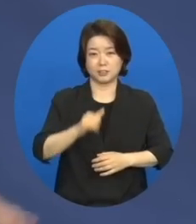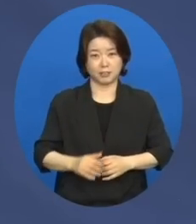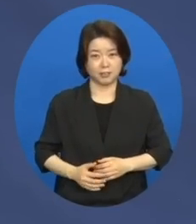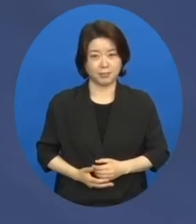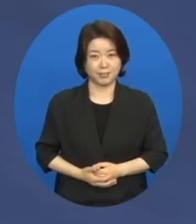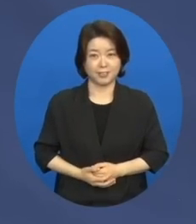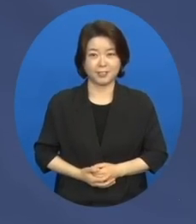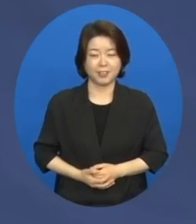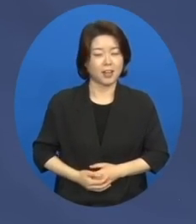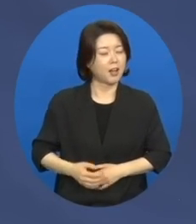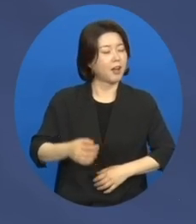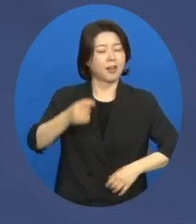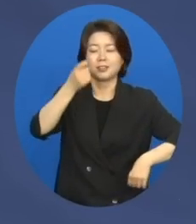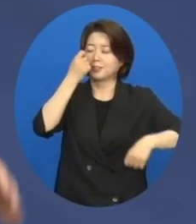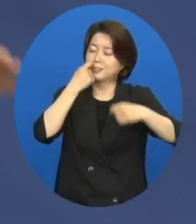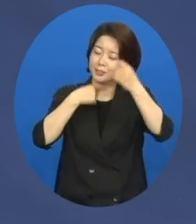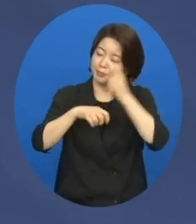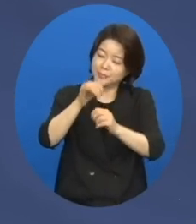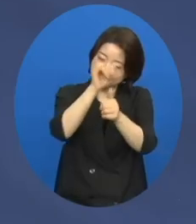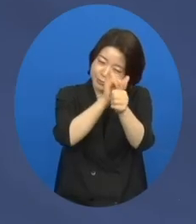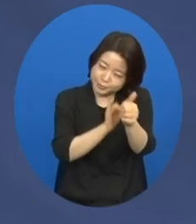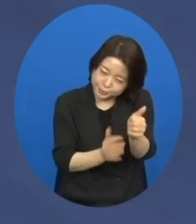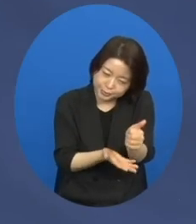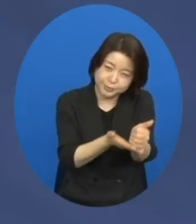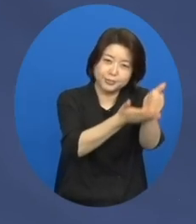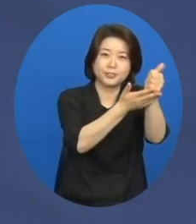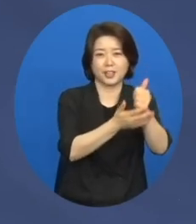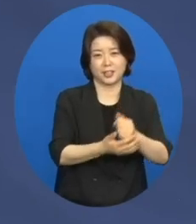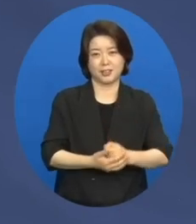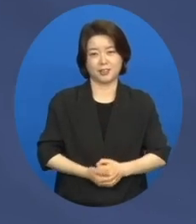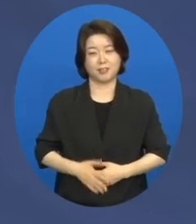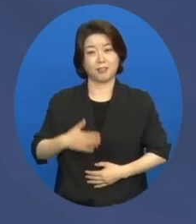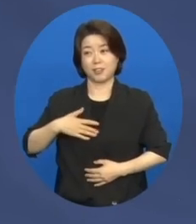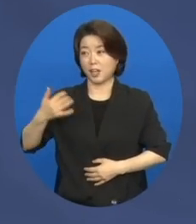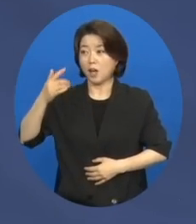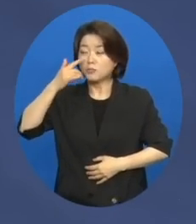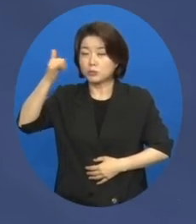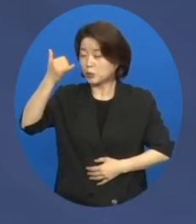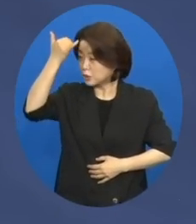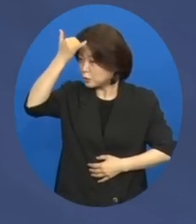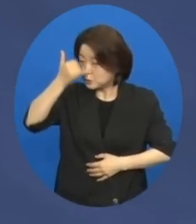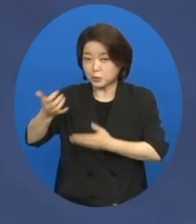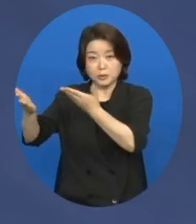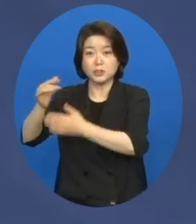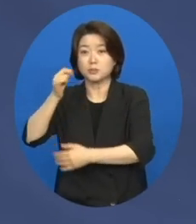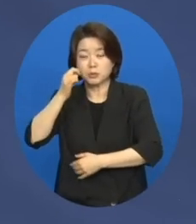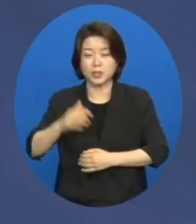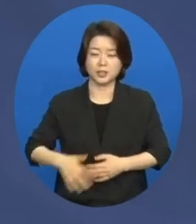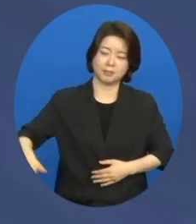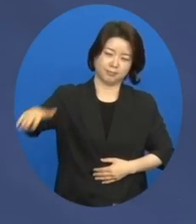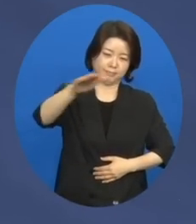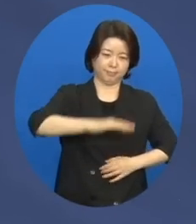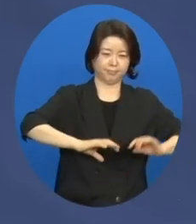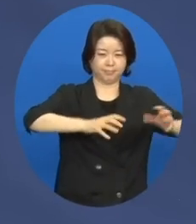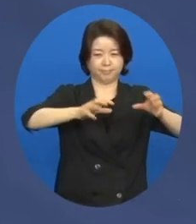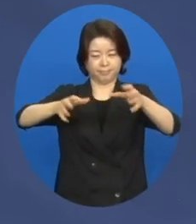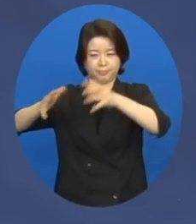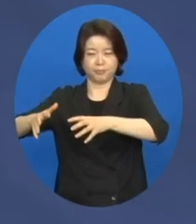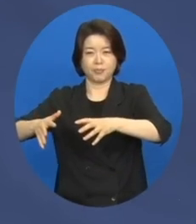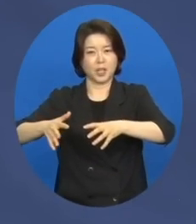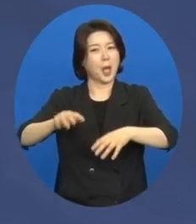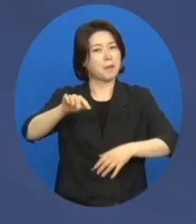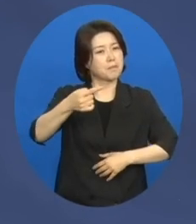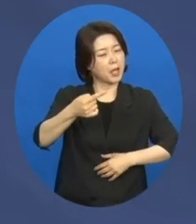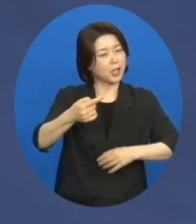율동을 눈물겹게 섬겼어요. 난 우리 부모님한테도 못해본 효도를 전 세계 우리 한 100여 개 나라